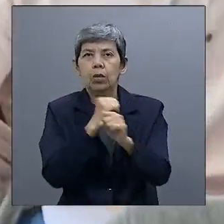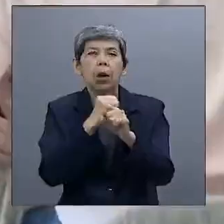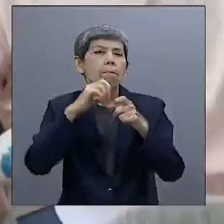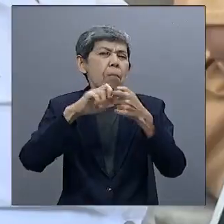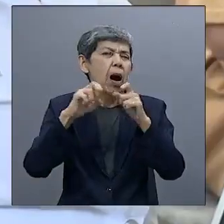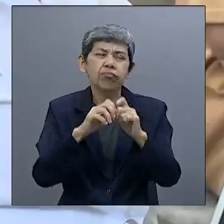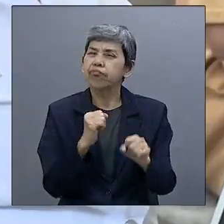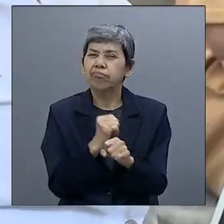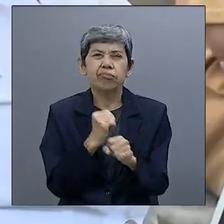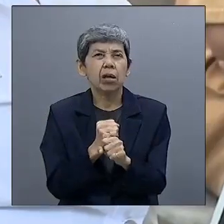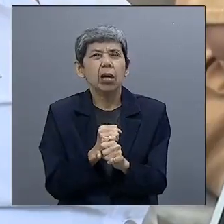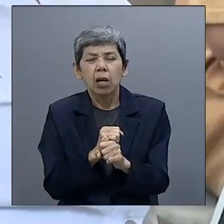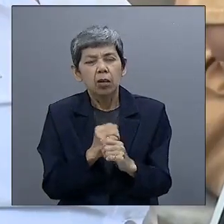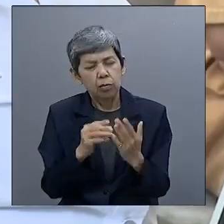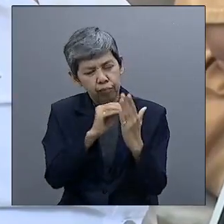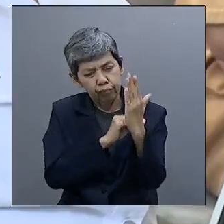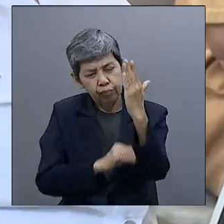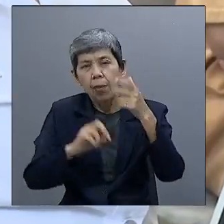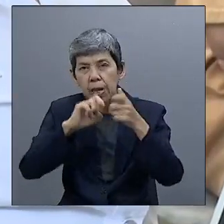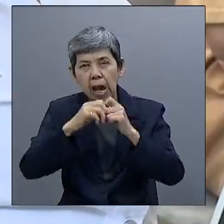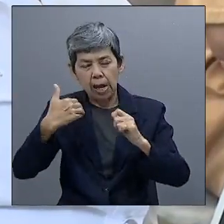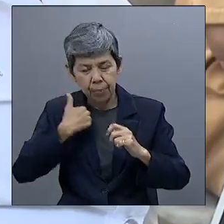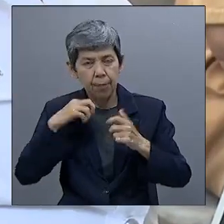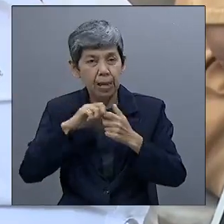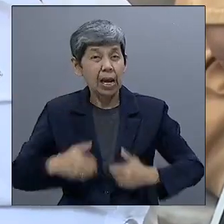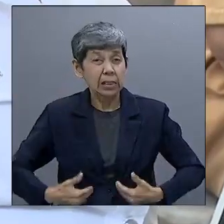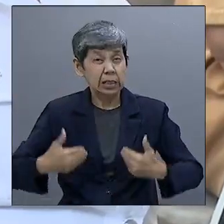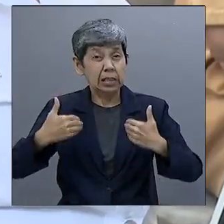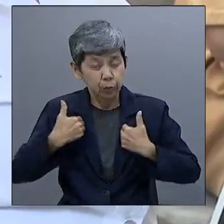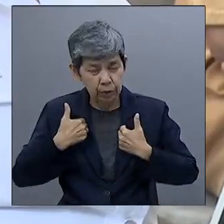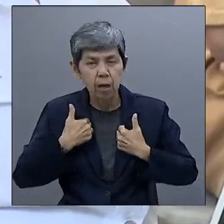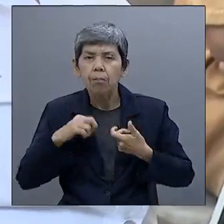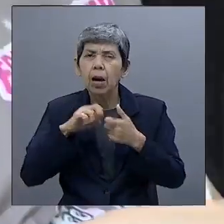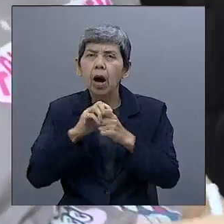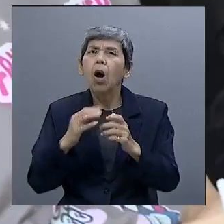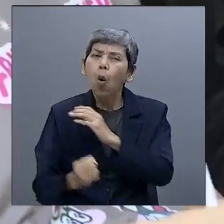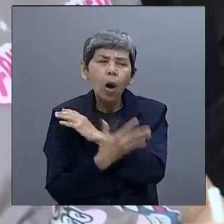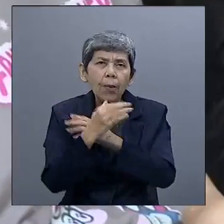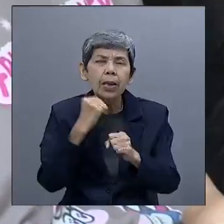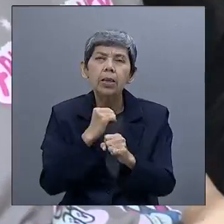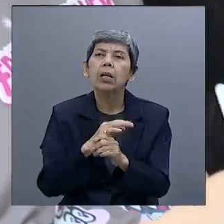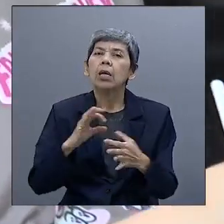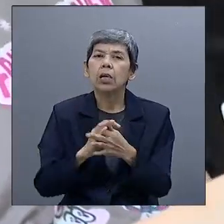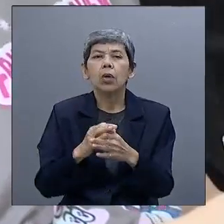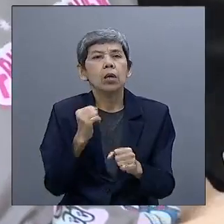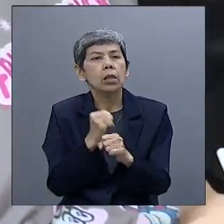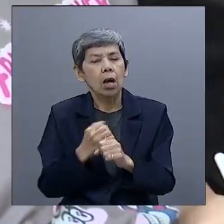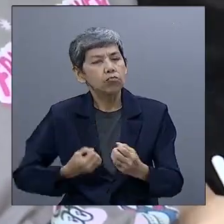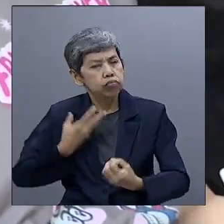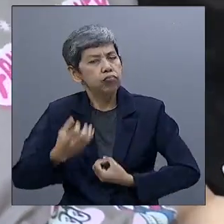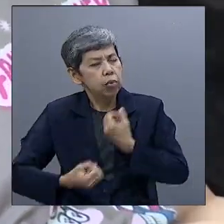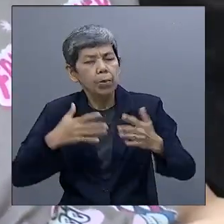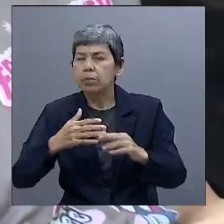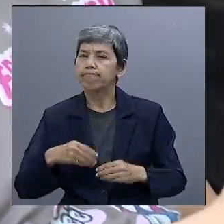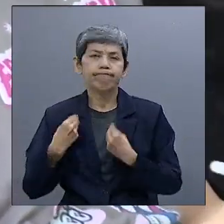ภาพในการกระจายทรัพยากรในสังคมผลกระทบต่อชีวิตของคนชายขอบและการปิดพื้นที่กลไกการมีส่วนร่วมของประชา